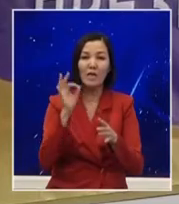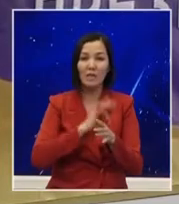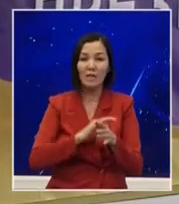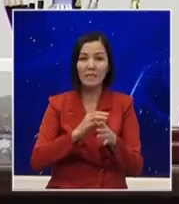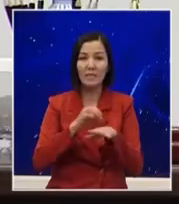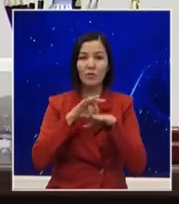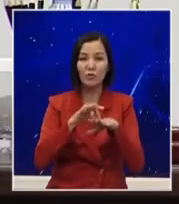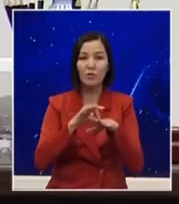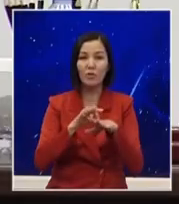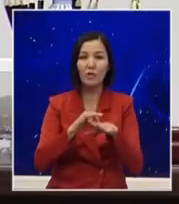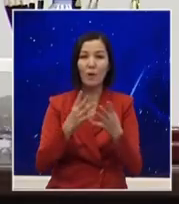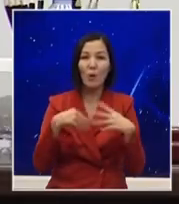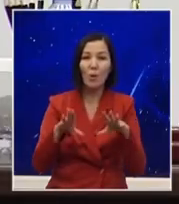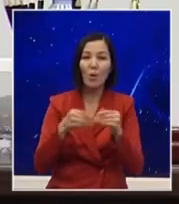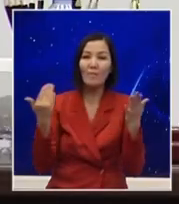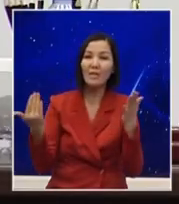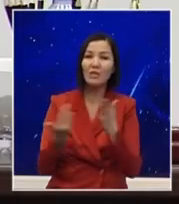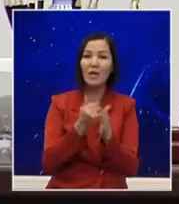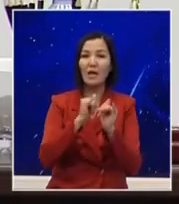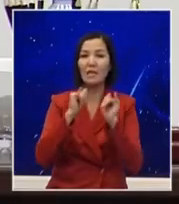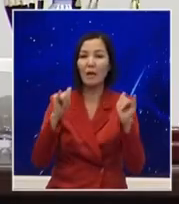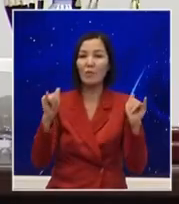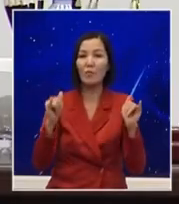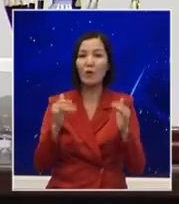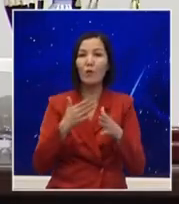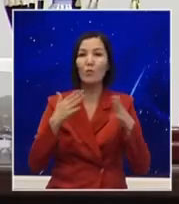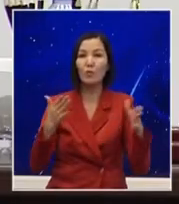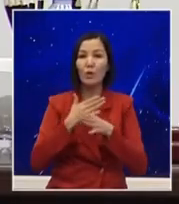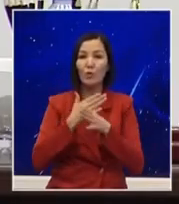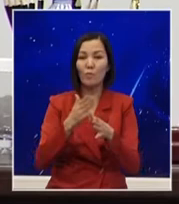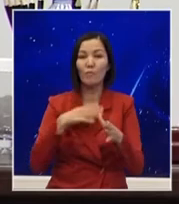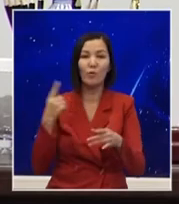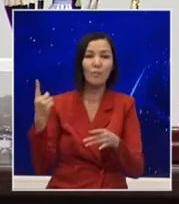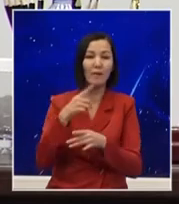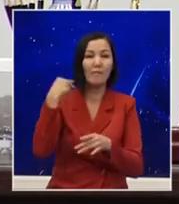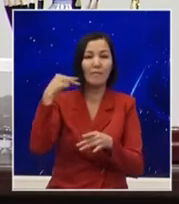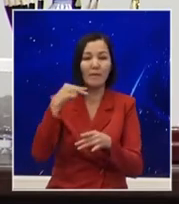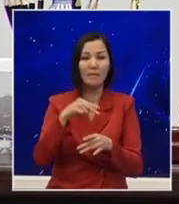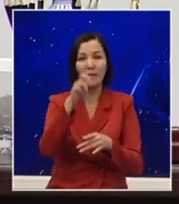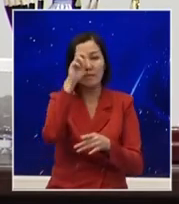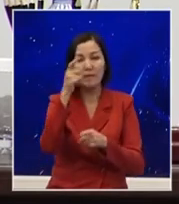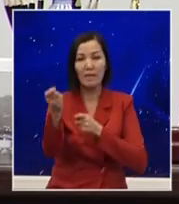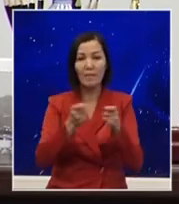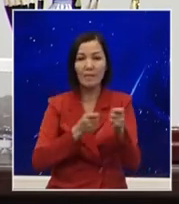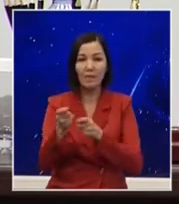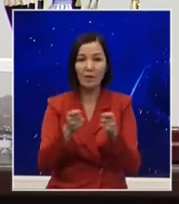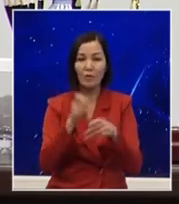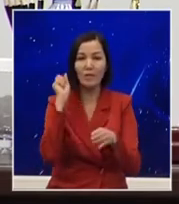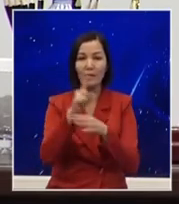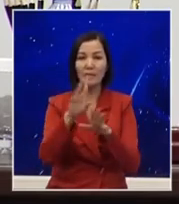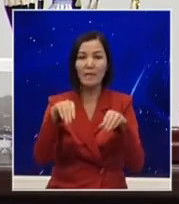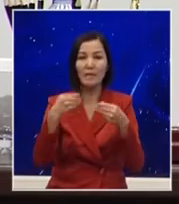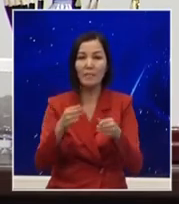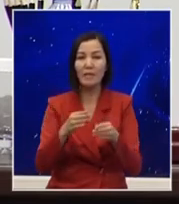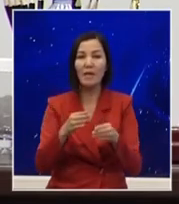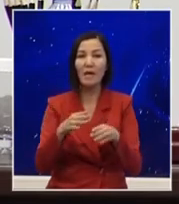жүргізіліп, қоғамның жаңа сатыға аяқ басуына үлкен негіз болды. Тұңғыш президент мемлекетті басқару міндетін тапсырғанымен